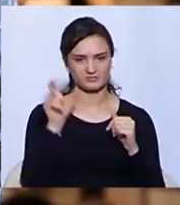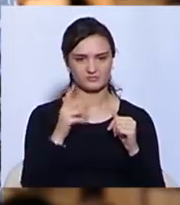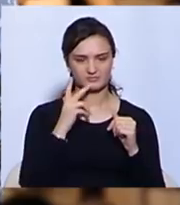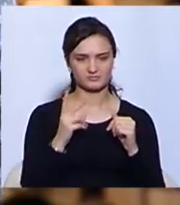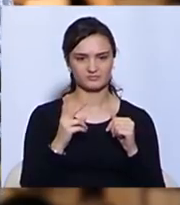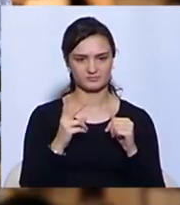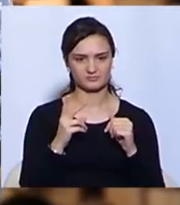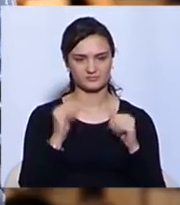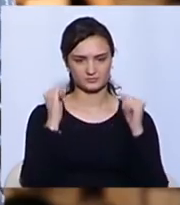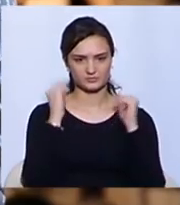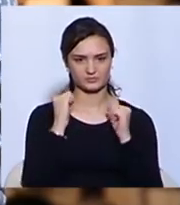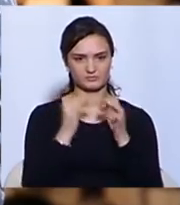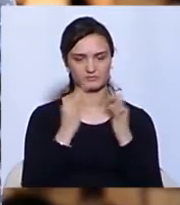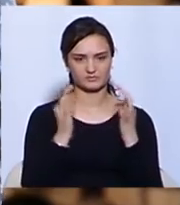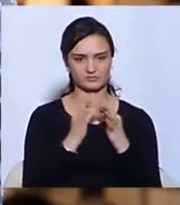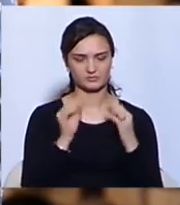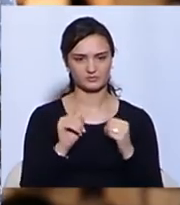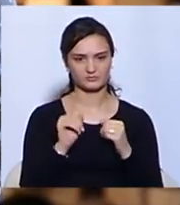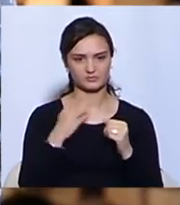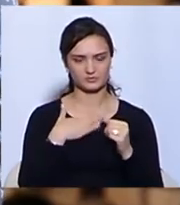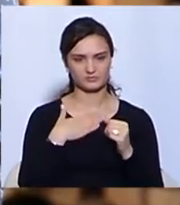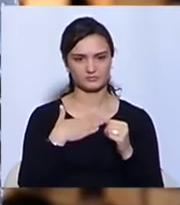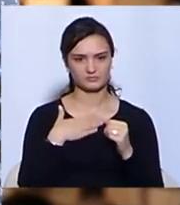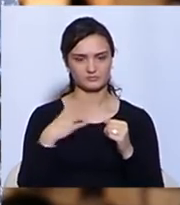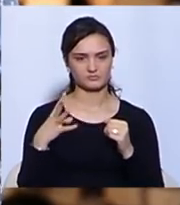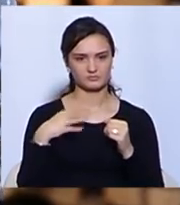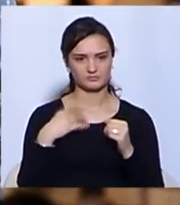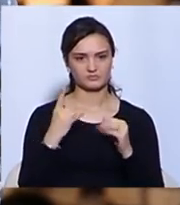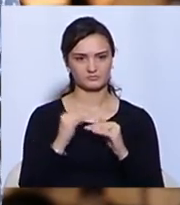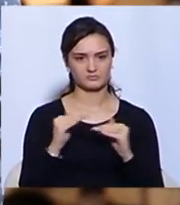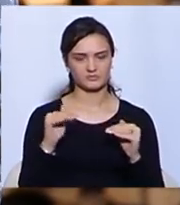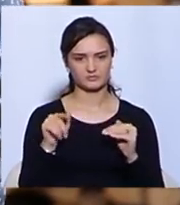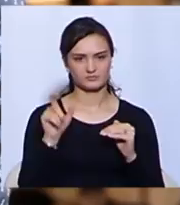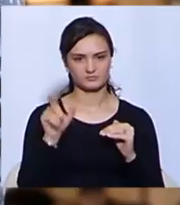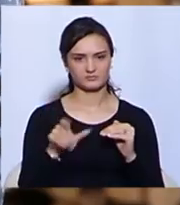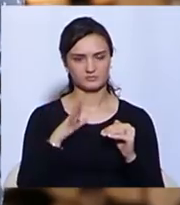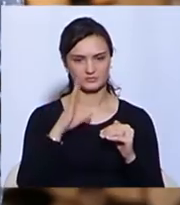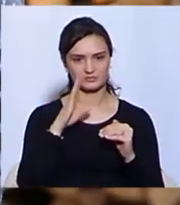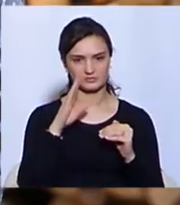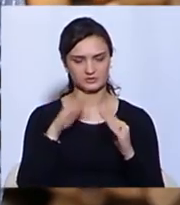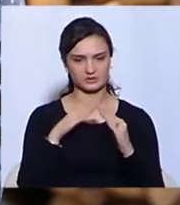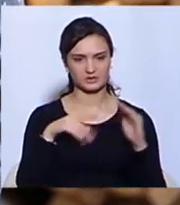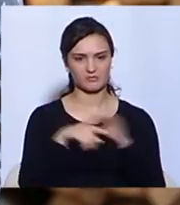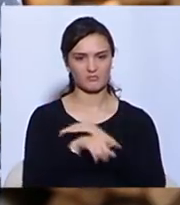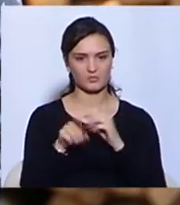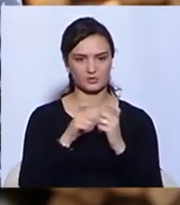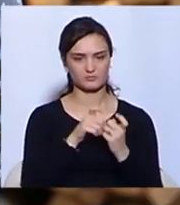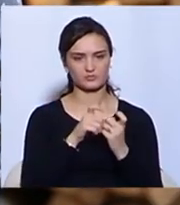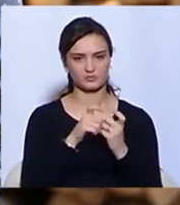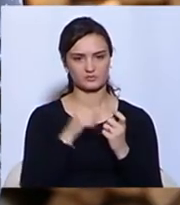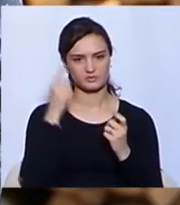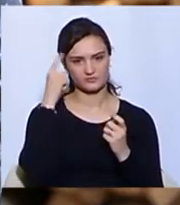და ქუდზე მიყვებოდა, რომ ჩემთან ტამიშელი ბავშვი იბრძოდაო, პატარა ბიჭი სახლიდან გამოპარულიო და